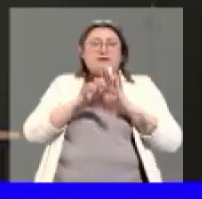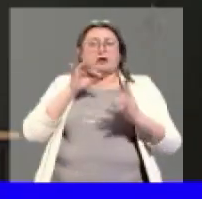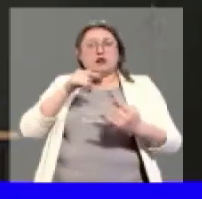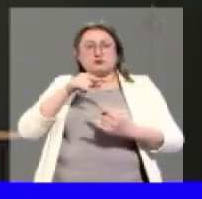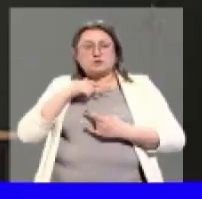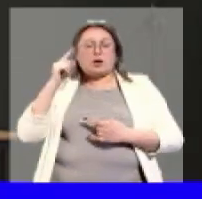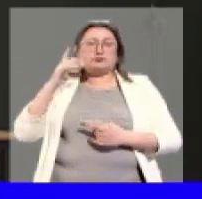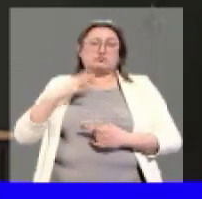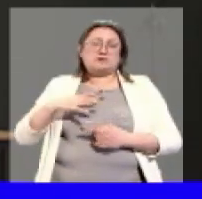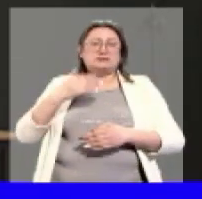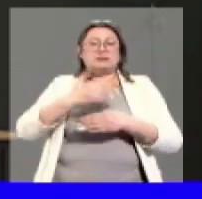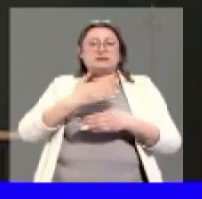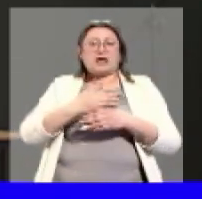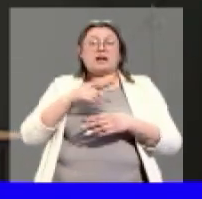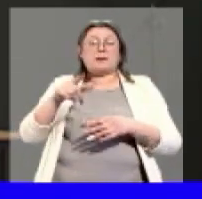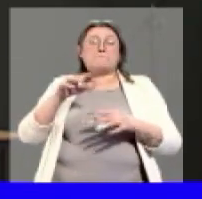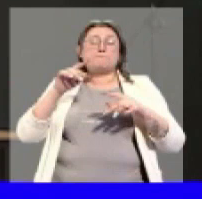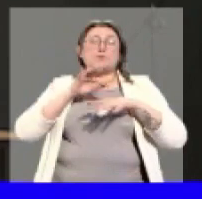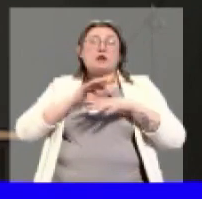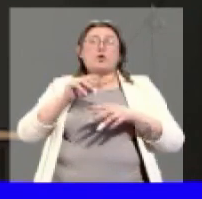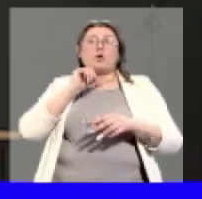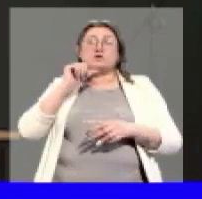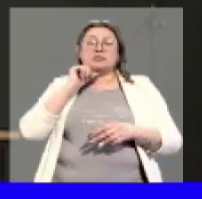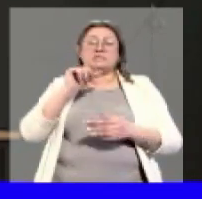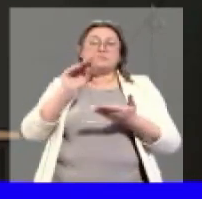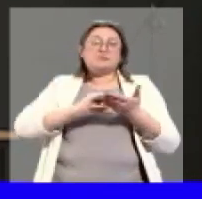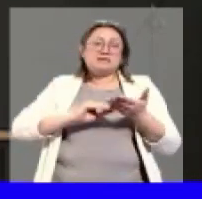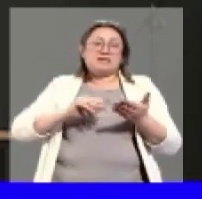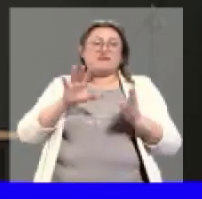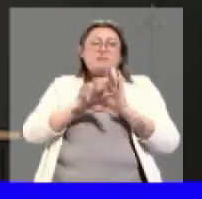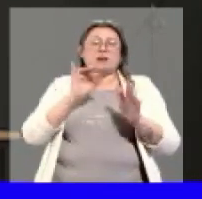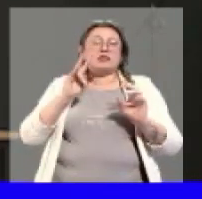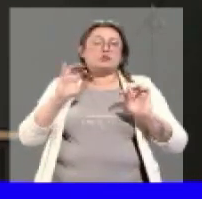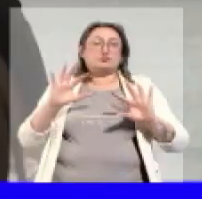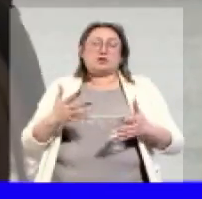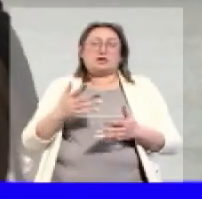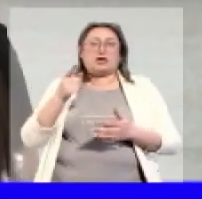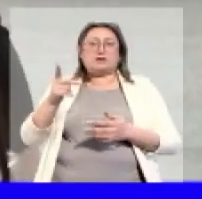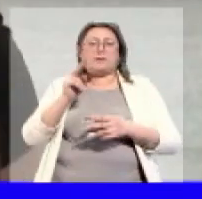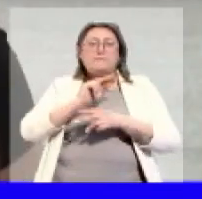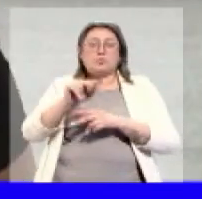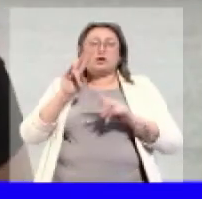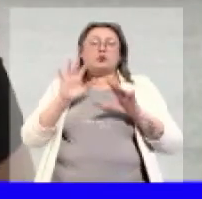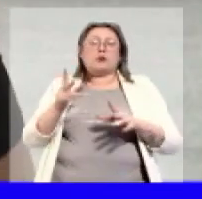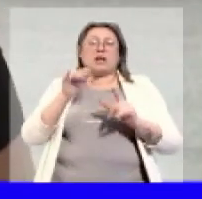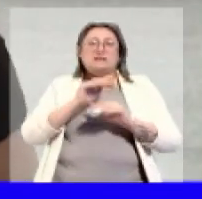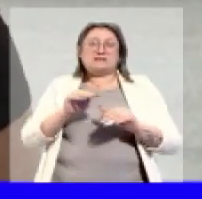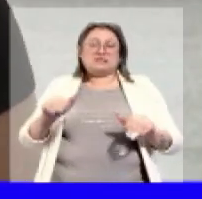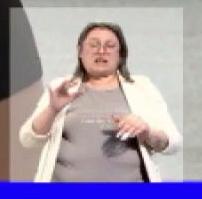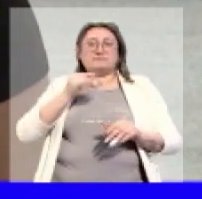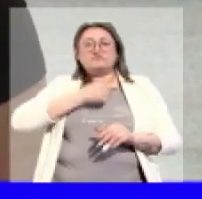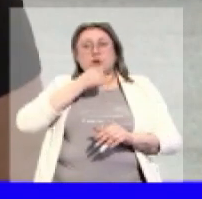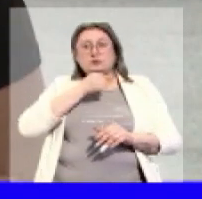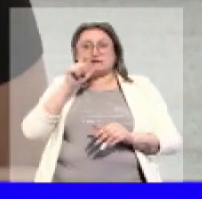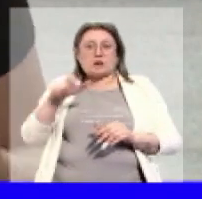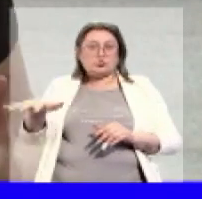костюмов и ожидания. Спектакль по мотивам произведения кустанайского писателя выбран не случайно. Оно поучительно не только для детей, но и